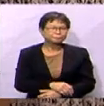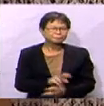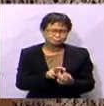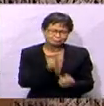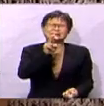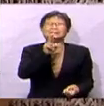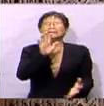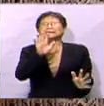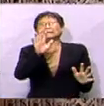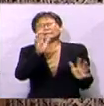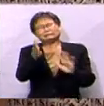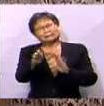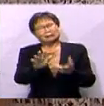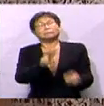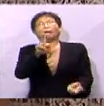sudden death,